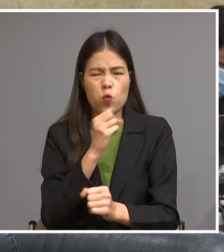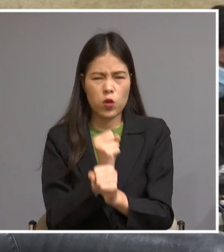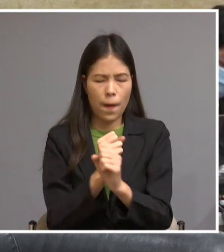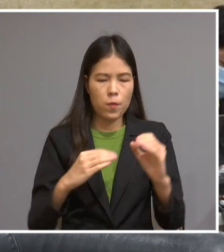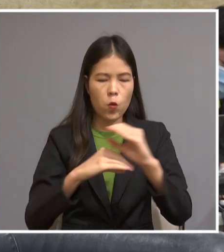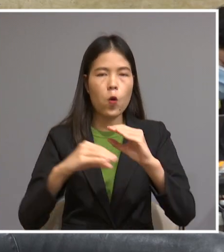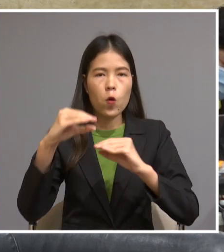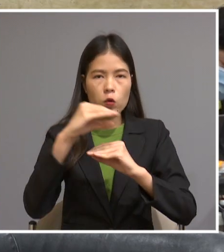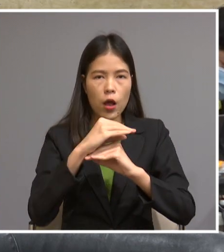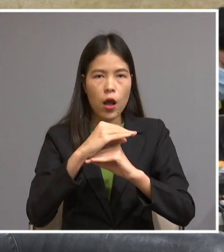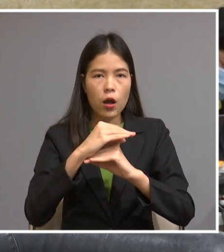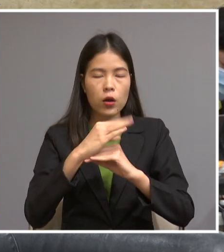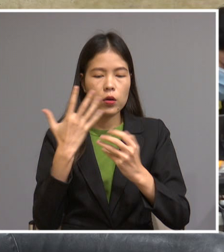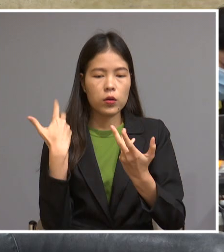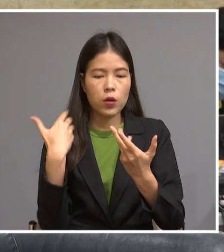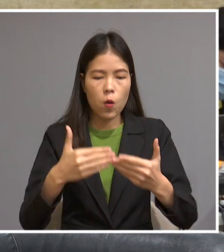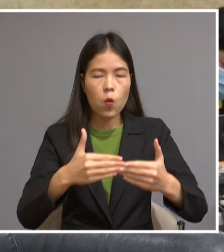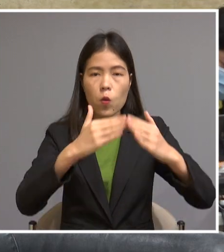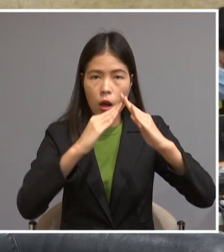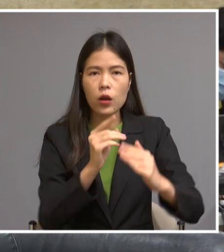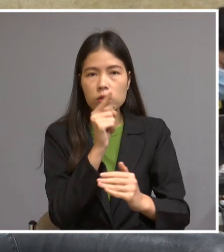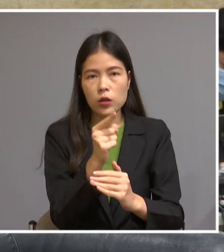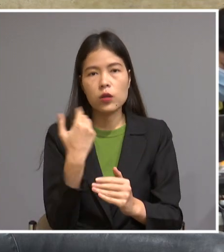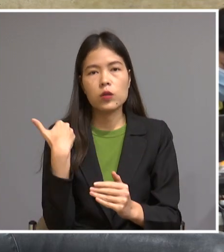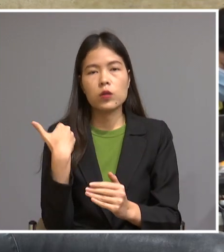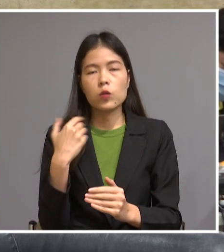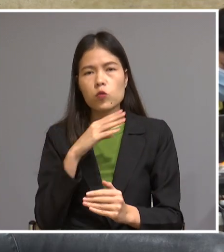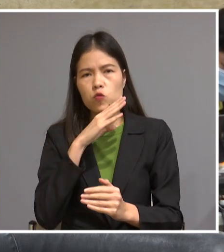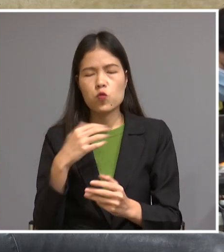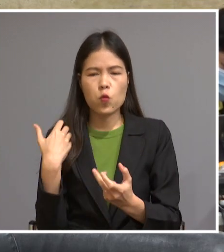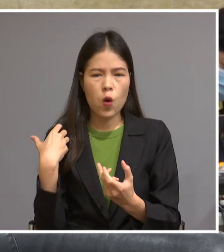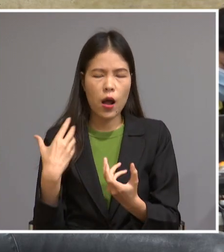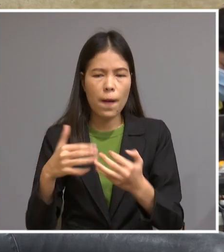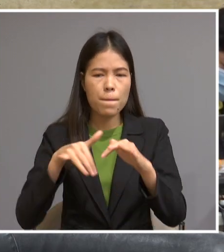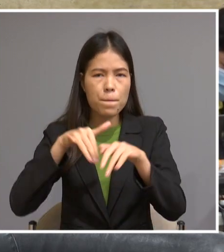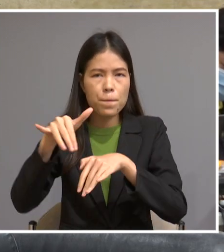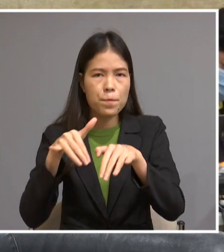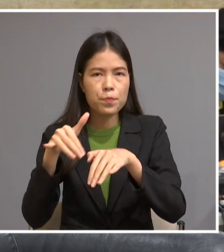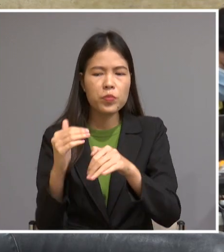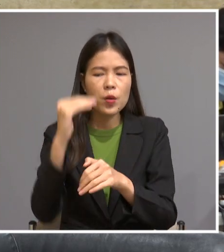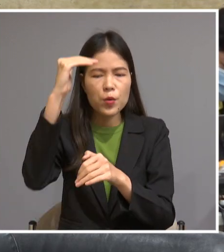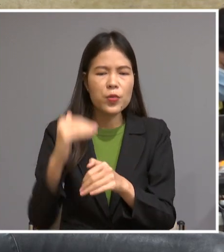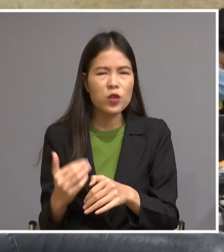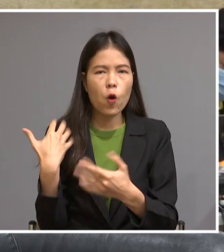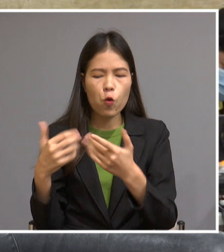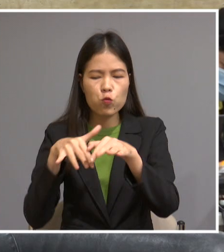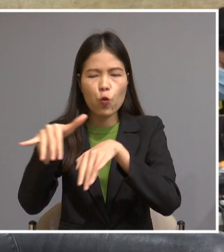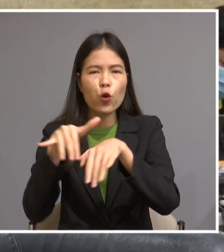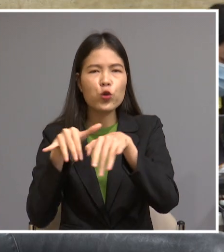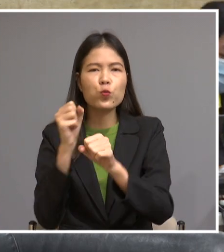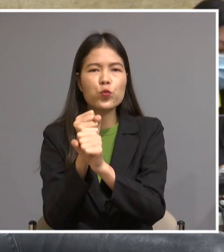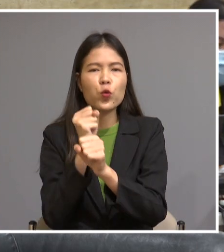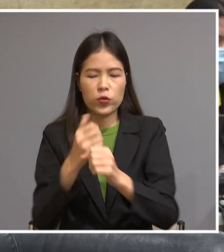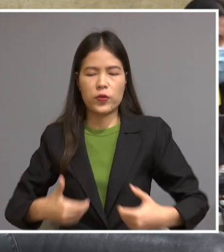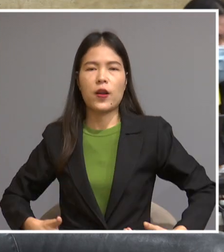ๆ ตอบใหพี่น้องอำเภอเวียหนองล่อง พี่น้เภอบนห้องซึอยู่แนวเสนทางนี้ให